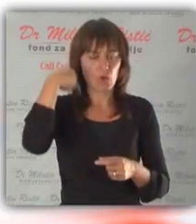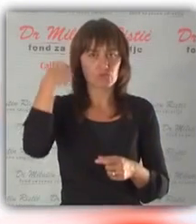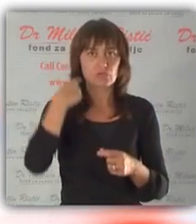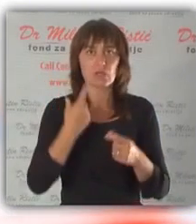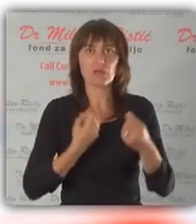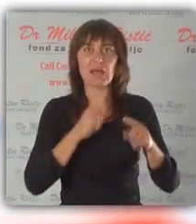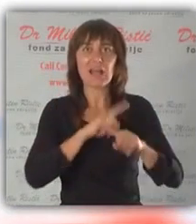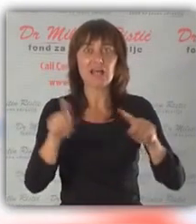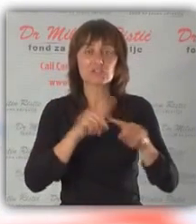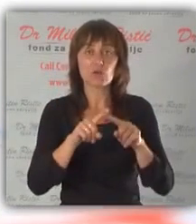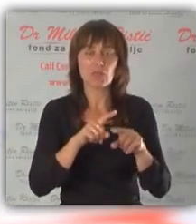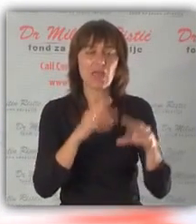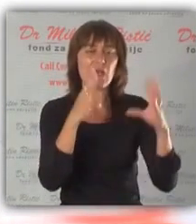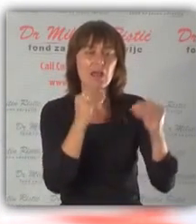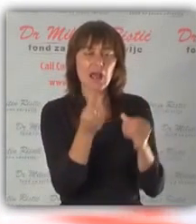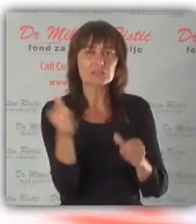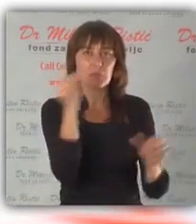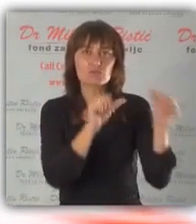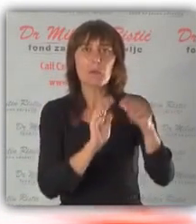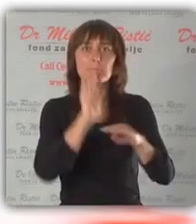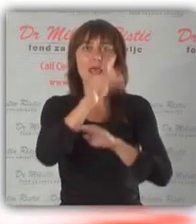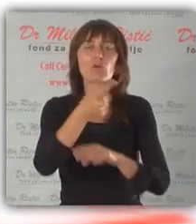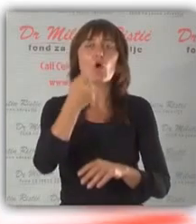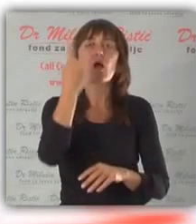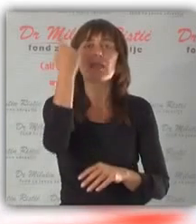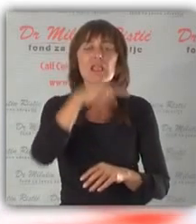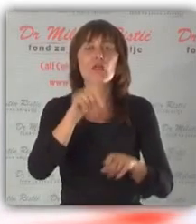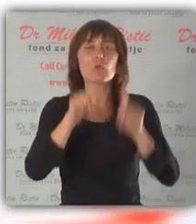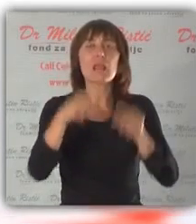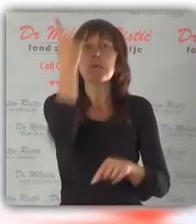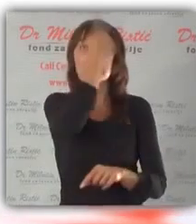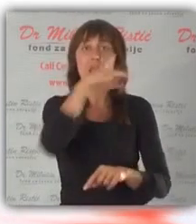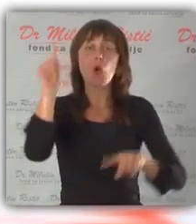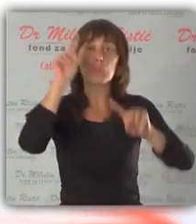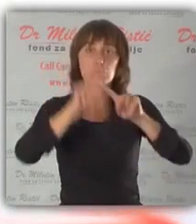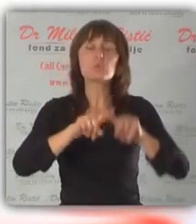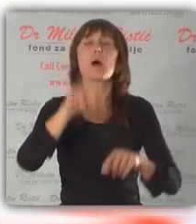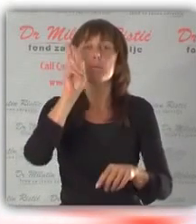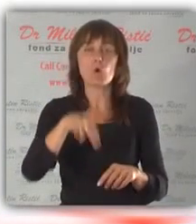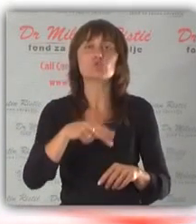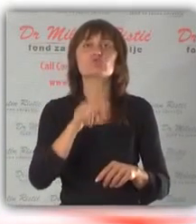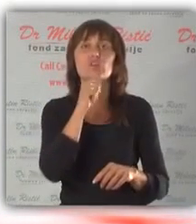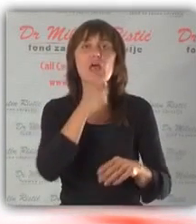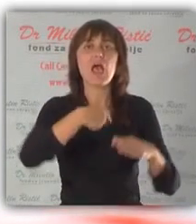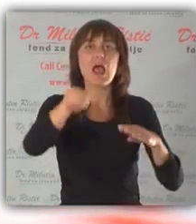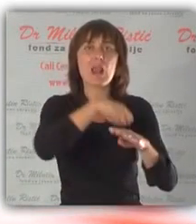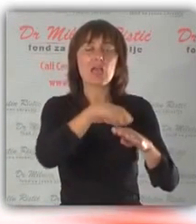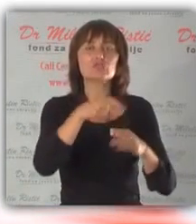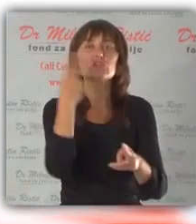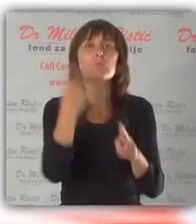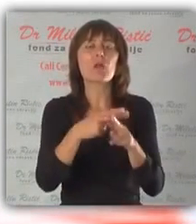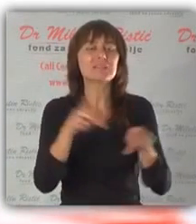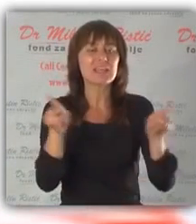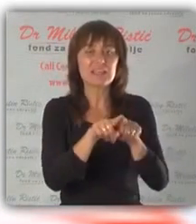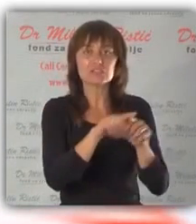simptome, razblažena preko 1000 ili 1000000 puta, može lečiti bolesti